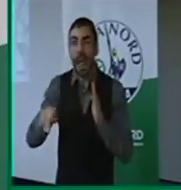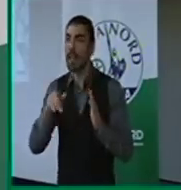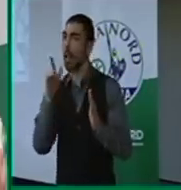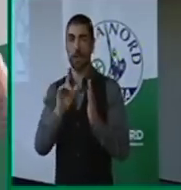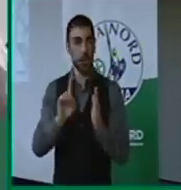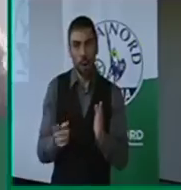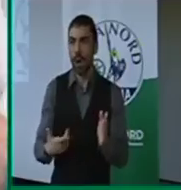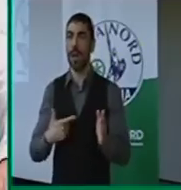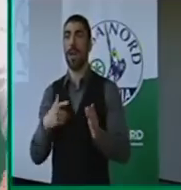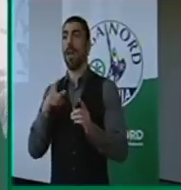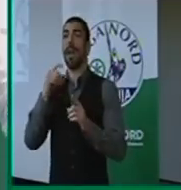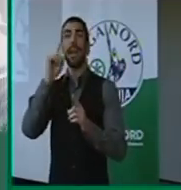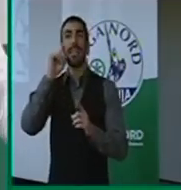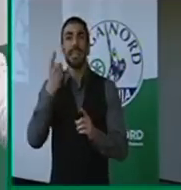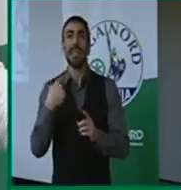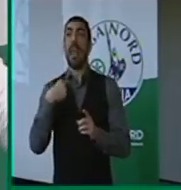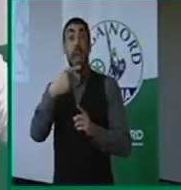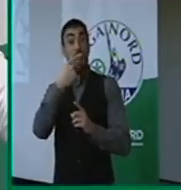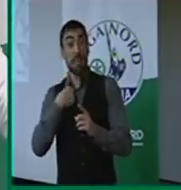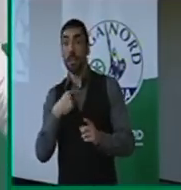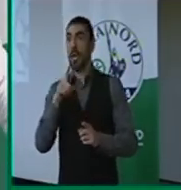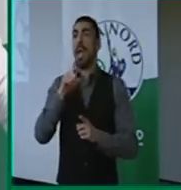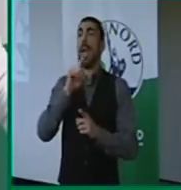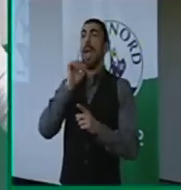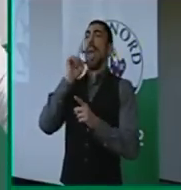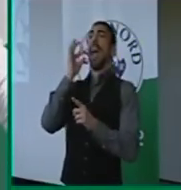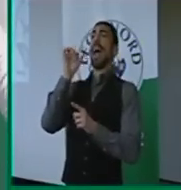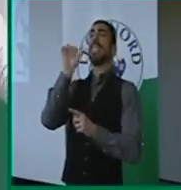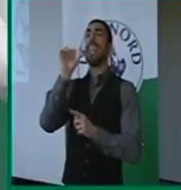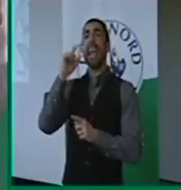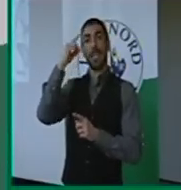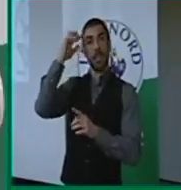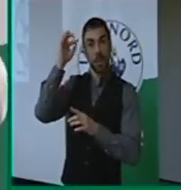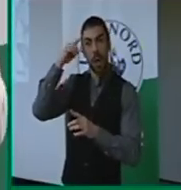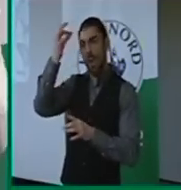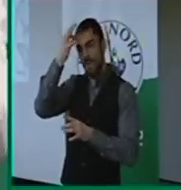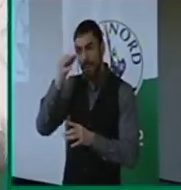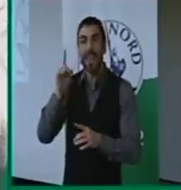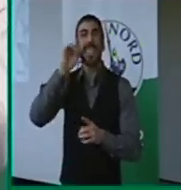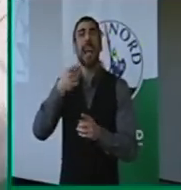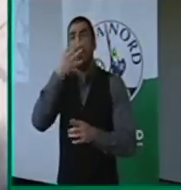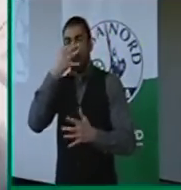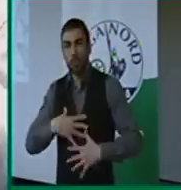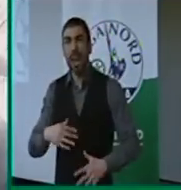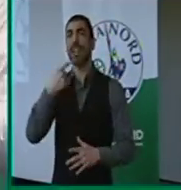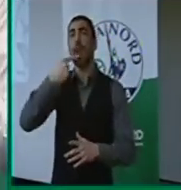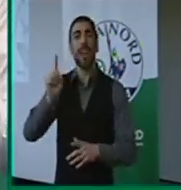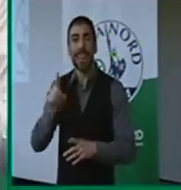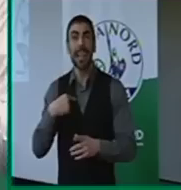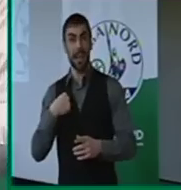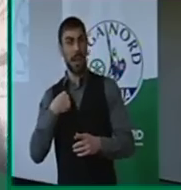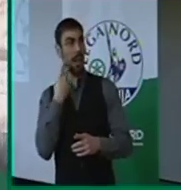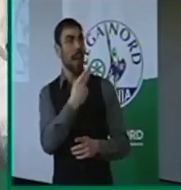tocca e se se lo dite siete xenofobi euroscettici brutti Cattivi e puzzolenti non vi lavate i denti abbiamo